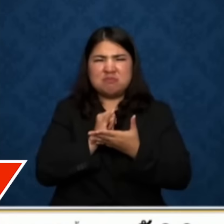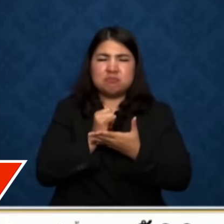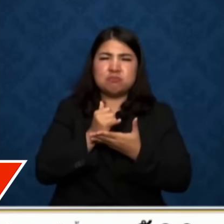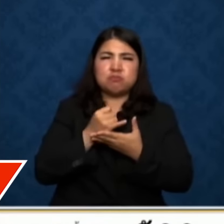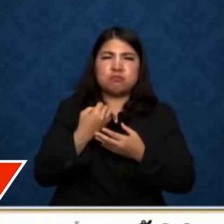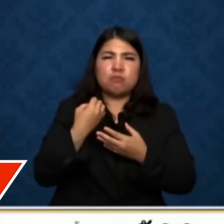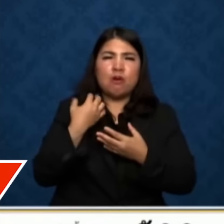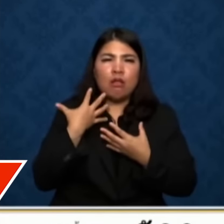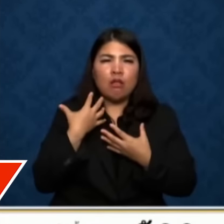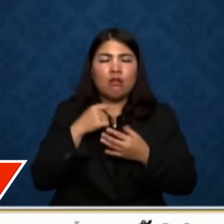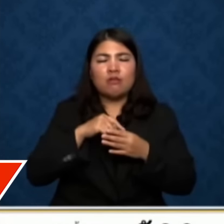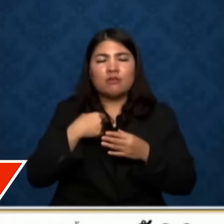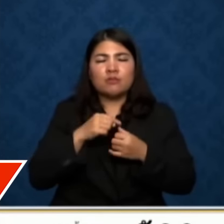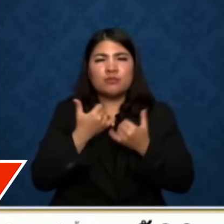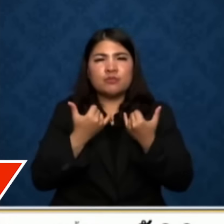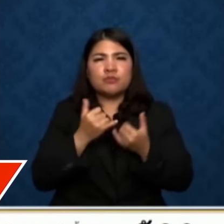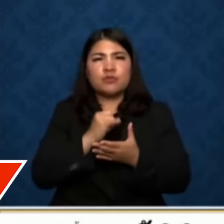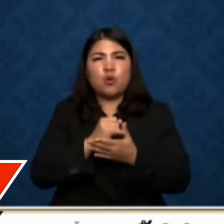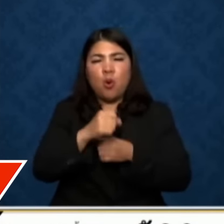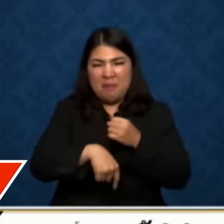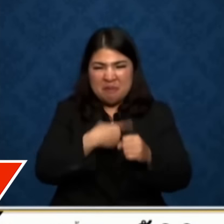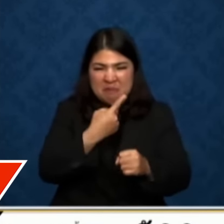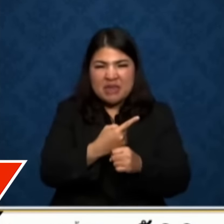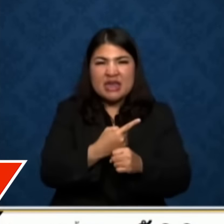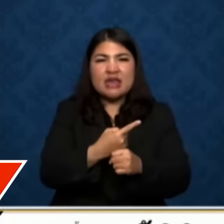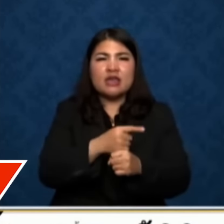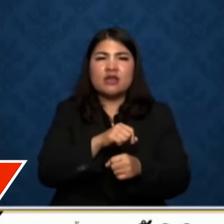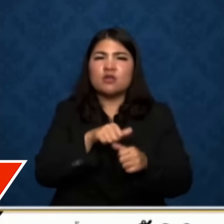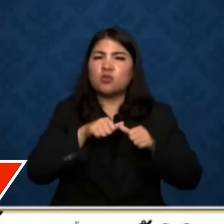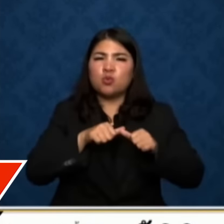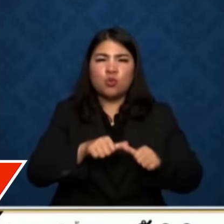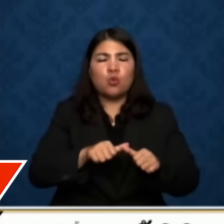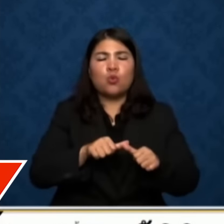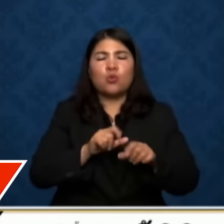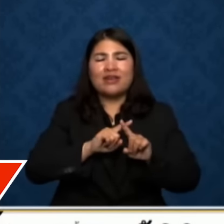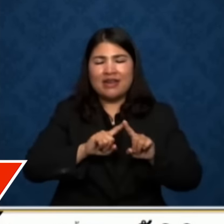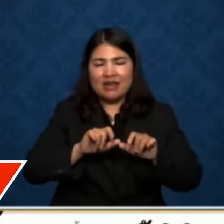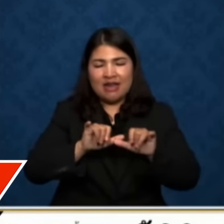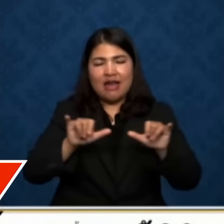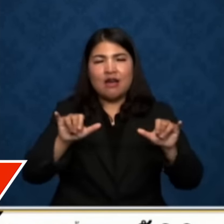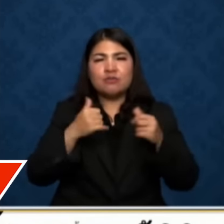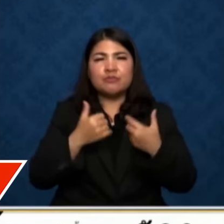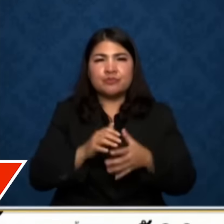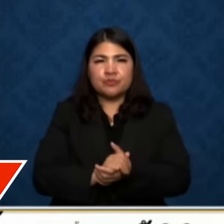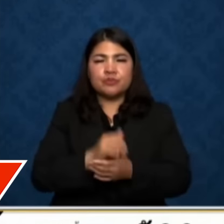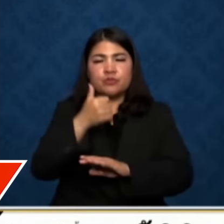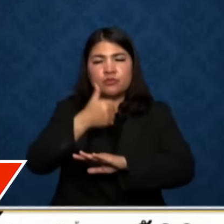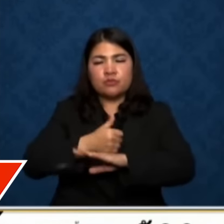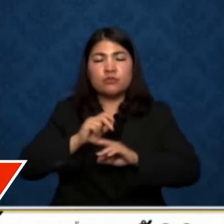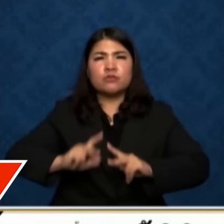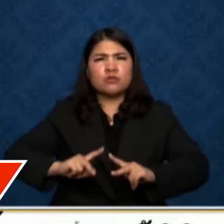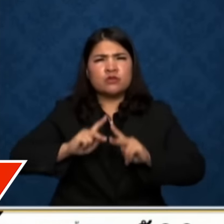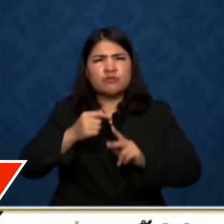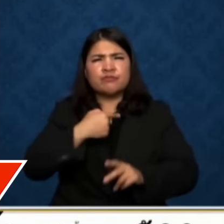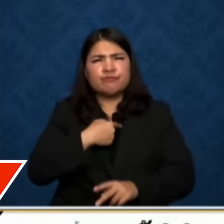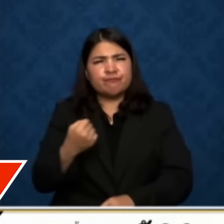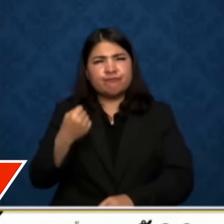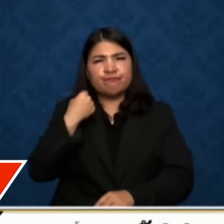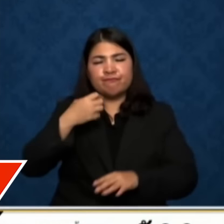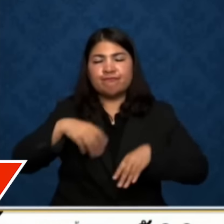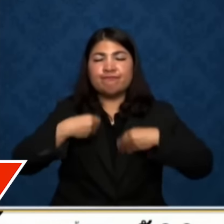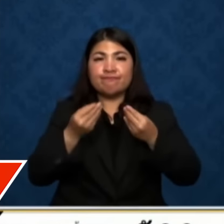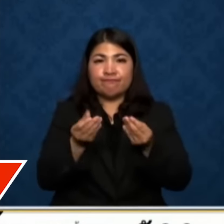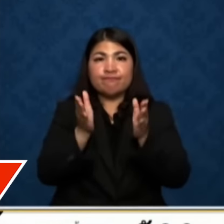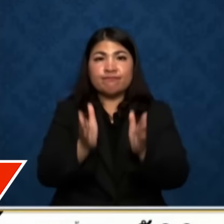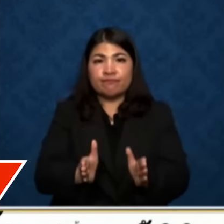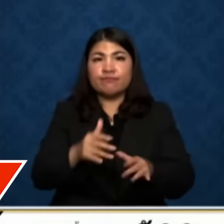ป็นปีท่านประธานไม่ใช่แค่4เดือนเพราะนั้นสิ่งที่ท่านรัฐมนตรีเนี่ยจะให้ความมั่นใจกับประชาชนได้น